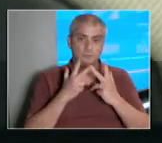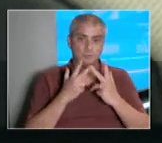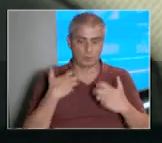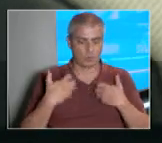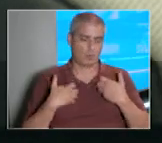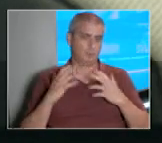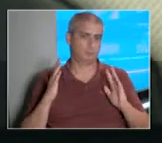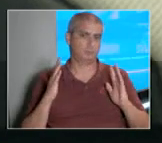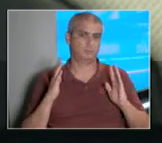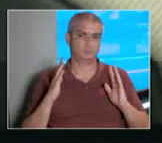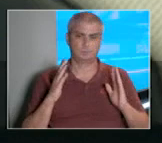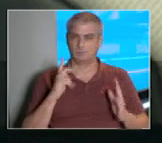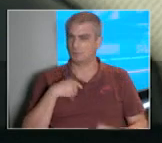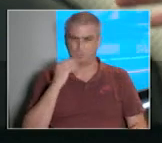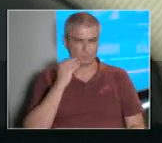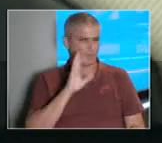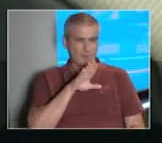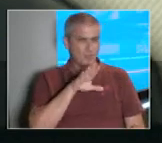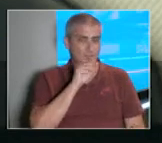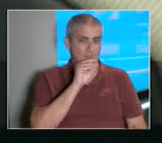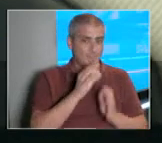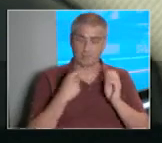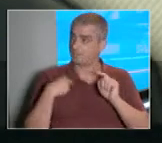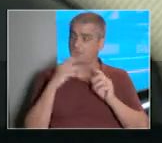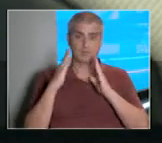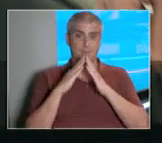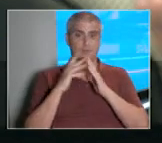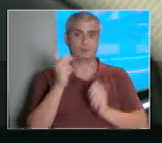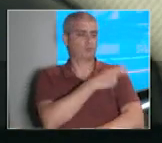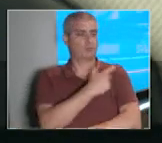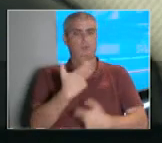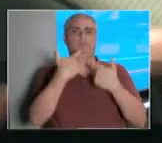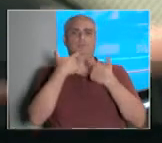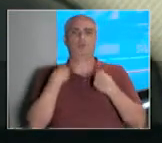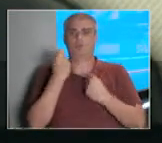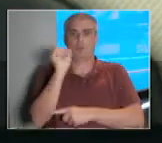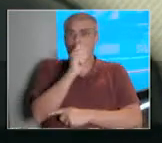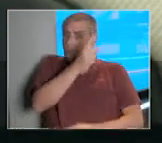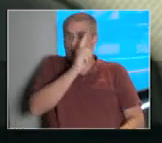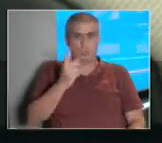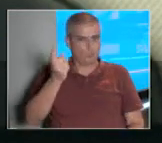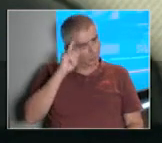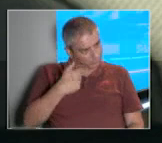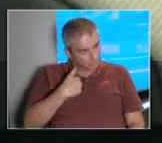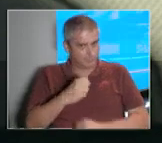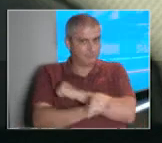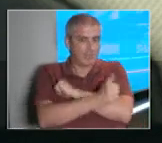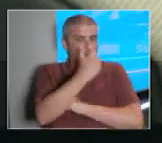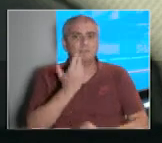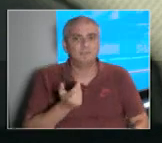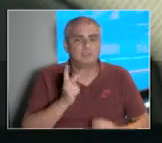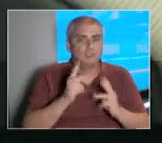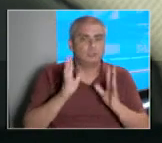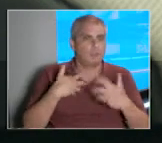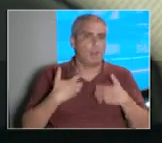כעוס. גם לי היום בצהריים, ולא נכנס עכשיו לפרטים. באתי הביתה, שוטר לא נותן לי להיכנס עם הרכב שלי, הוא לא ידע סגן שר, אבל